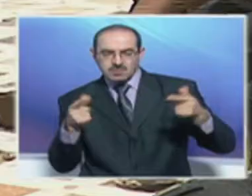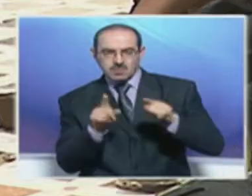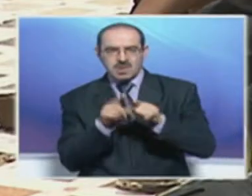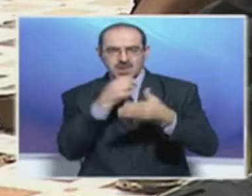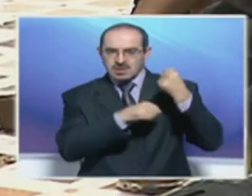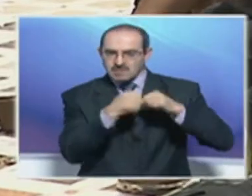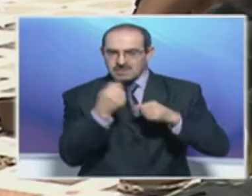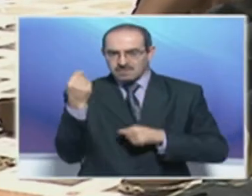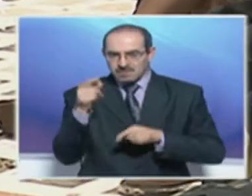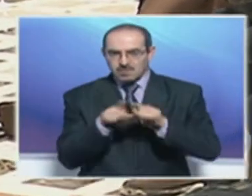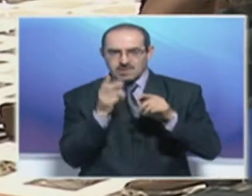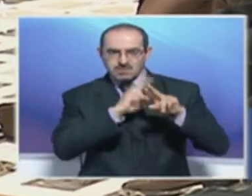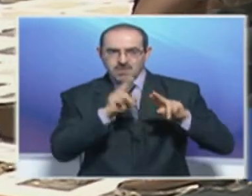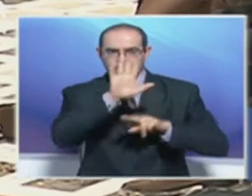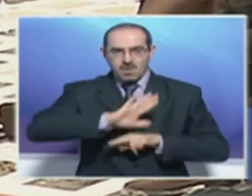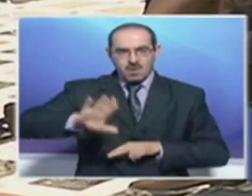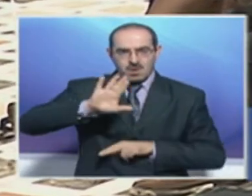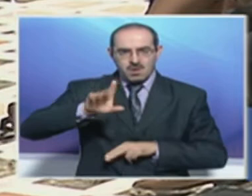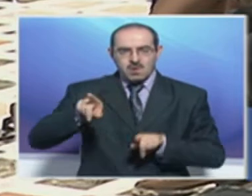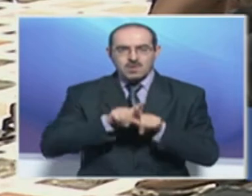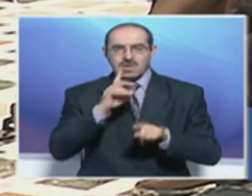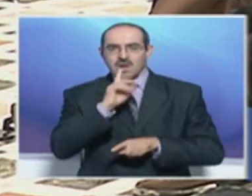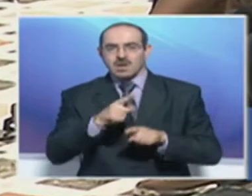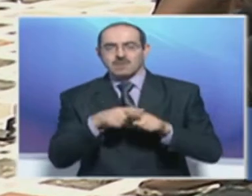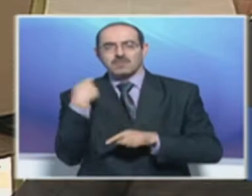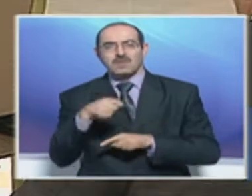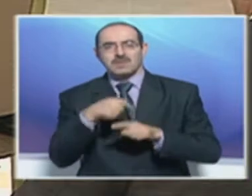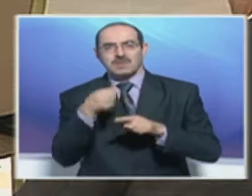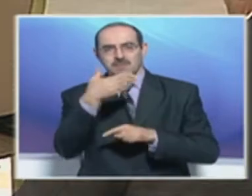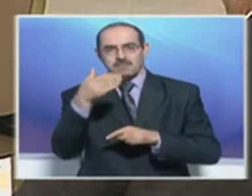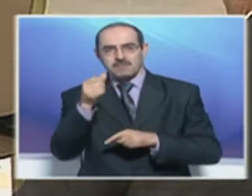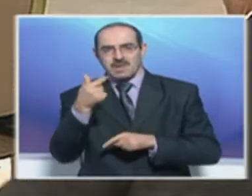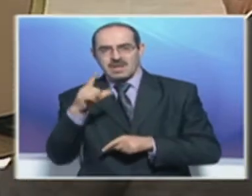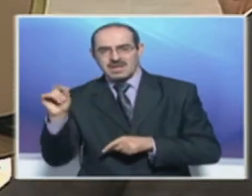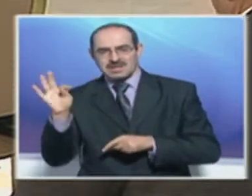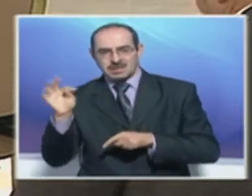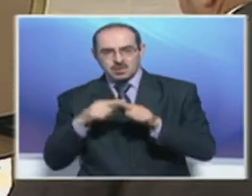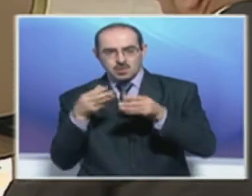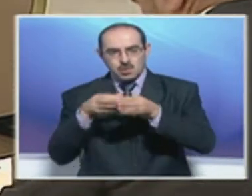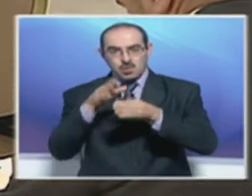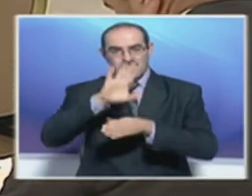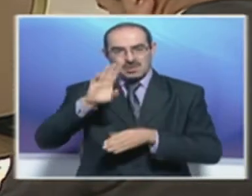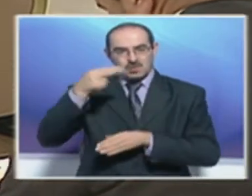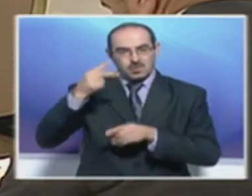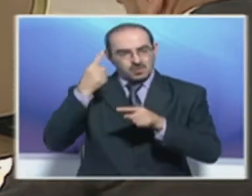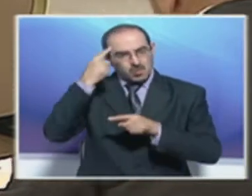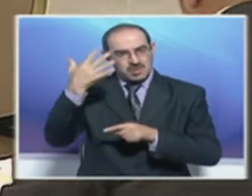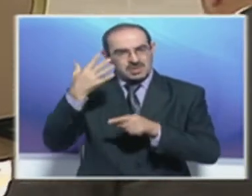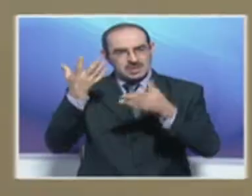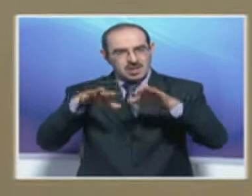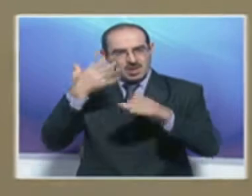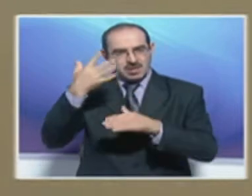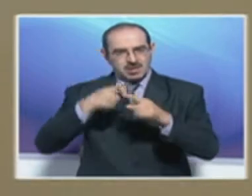وتهيئة الإقليم، كما تقرر رئاسة مالطا لمجموعة الضفة الشمالية لحوار